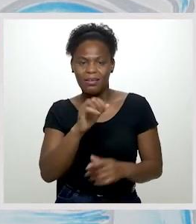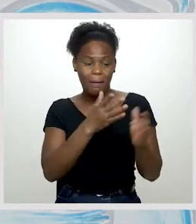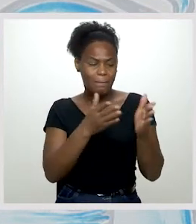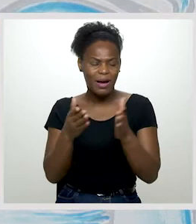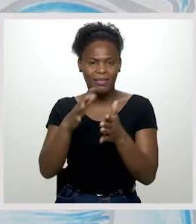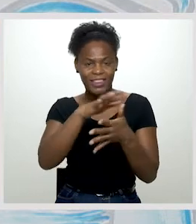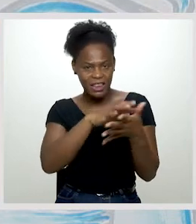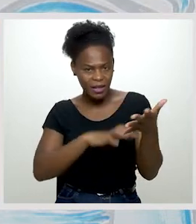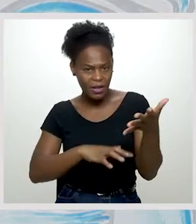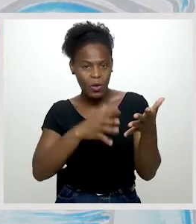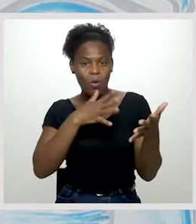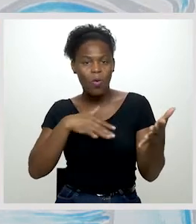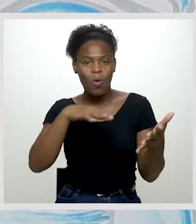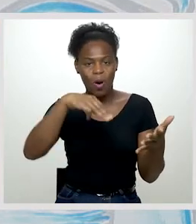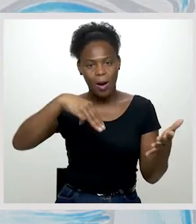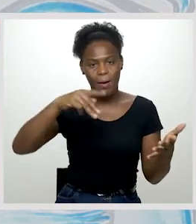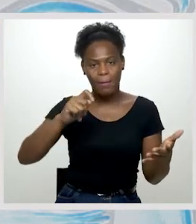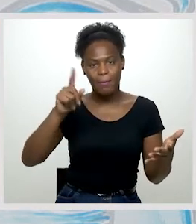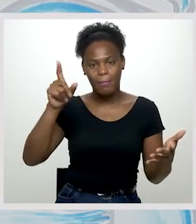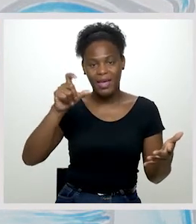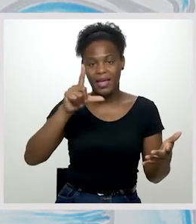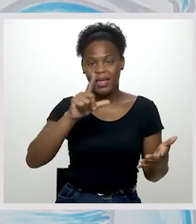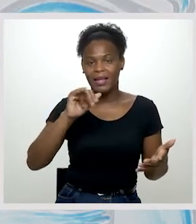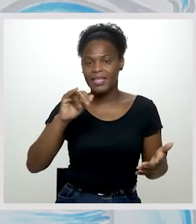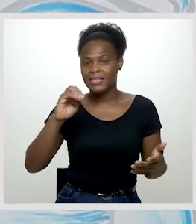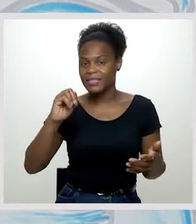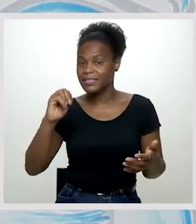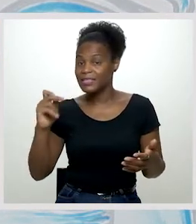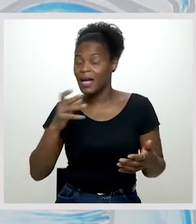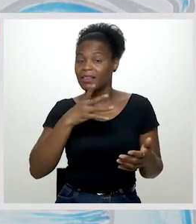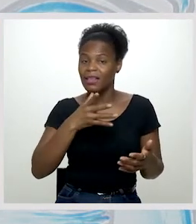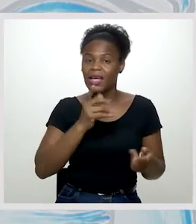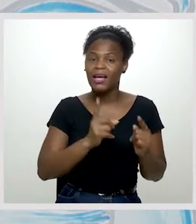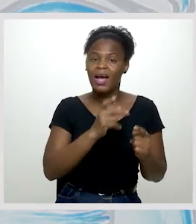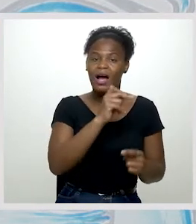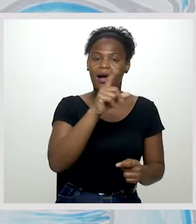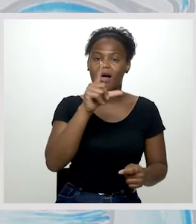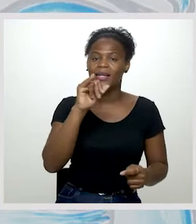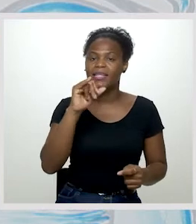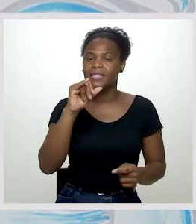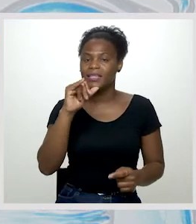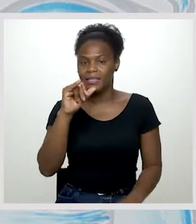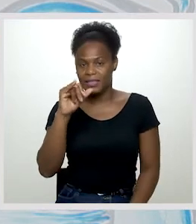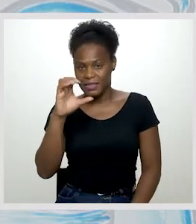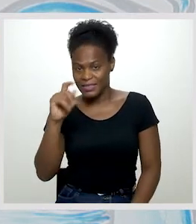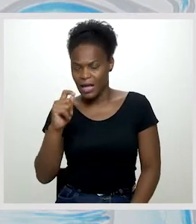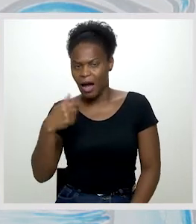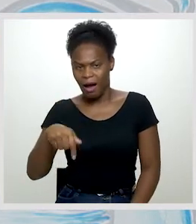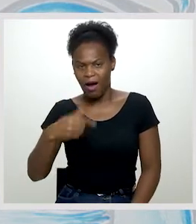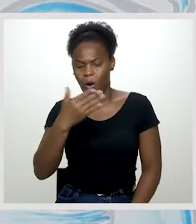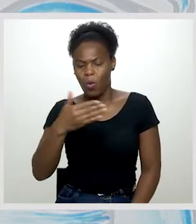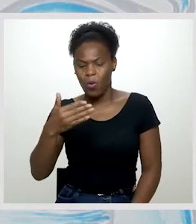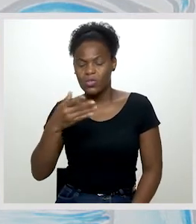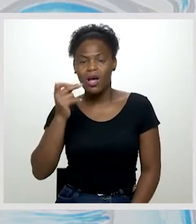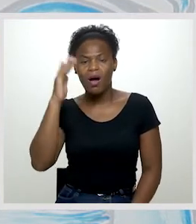texte où Mélissa a dit que Alice a 11 ans comme moi. C'est-à-dire